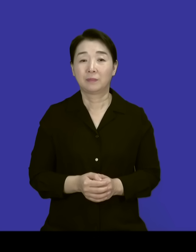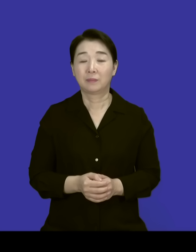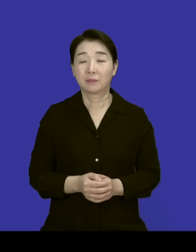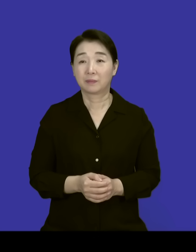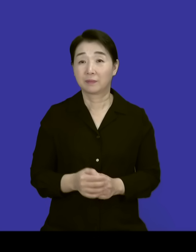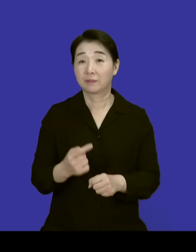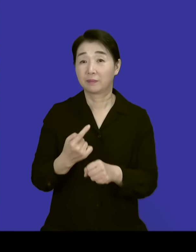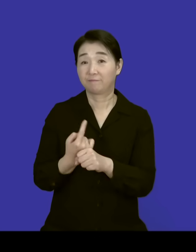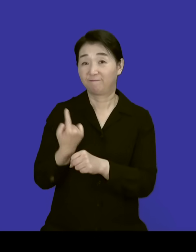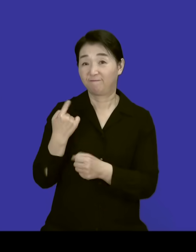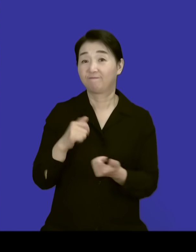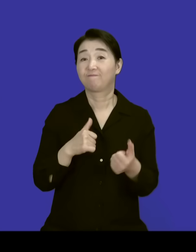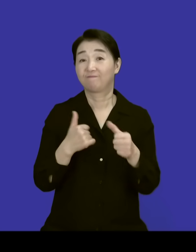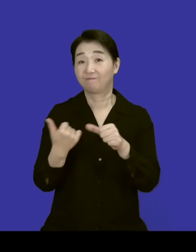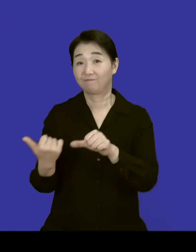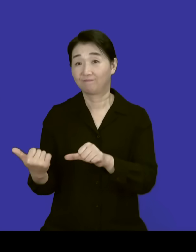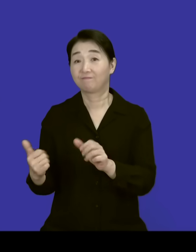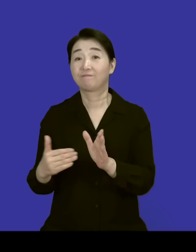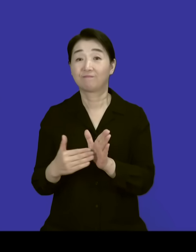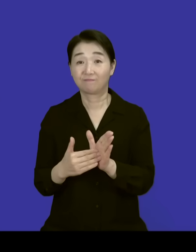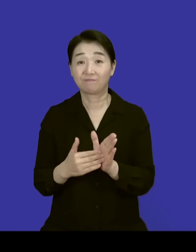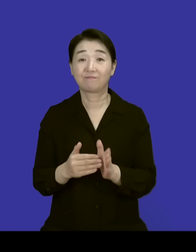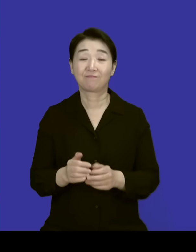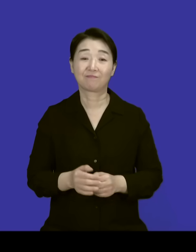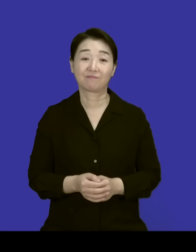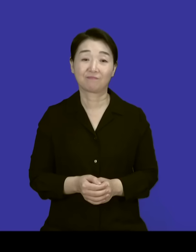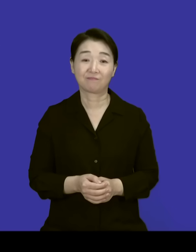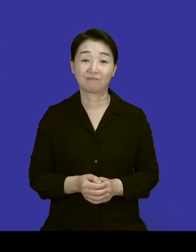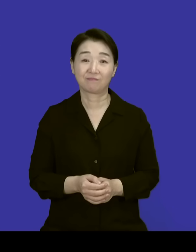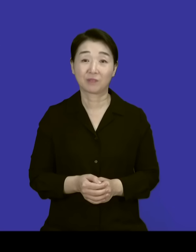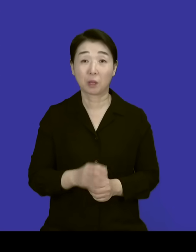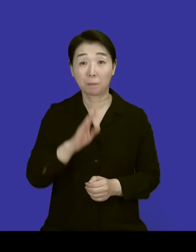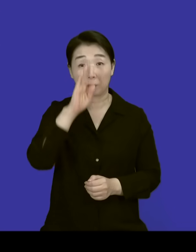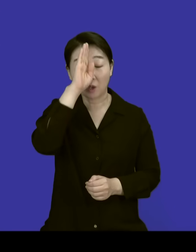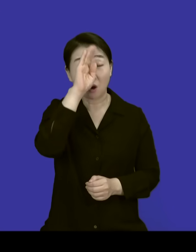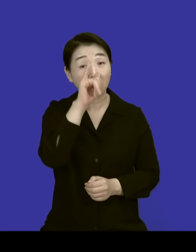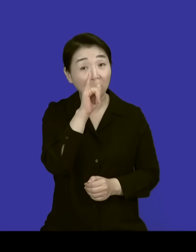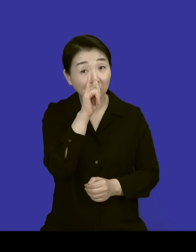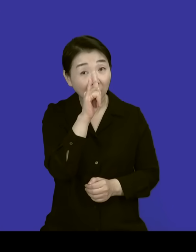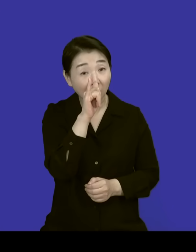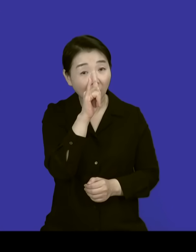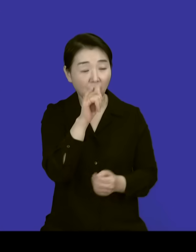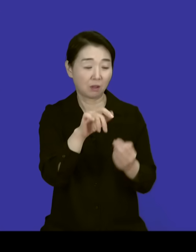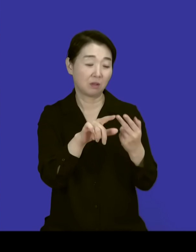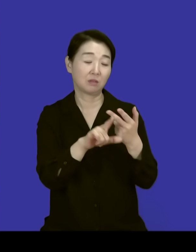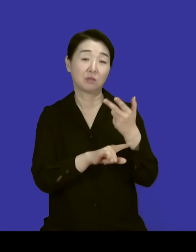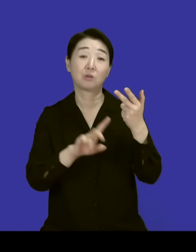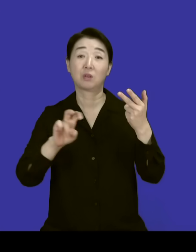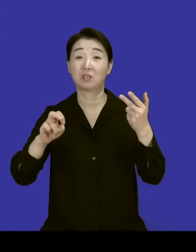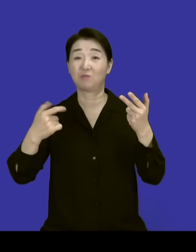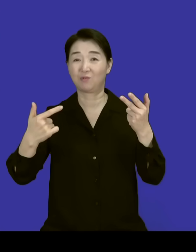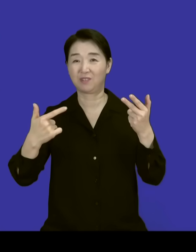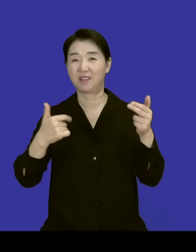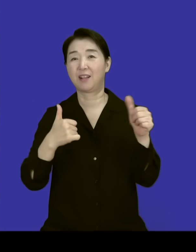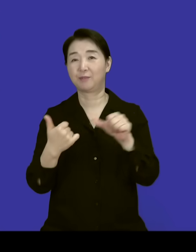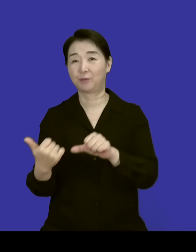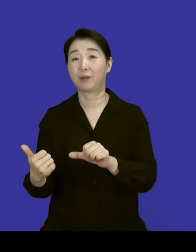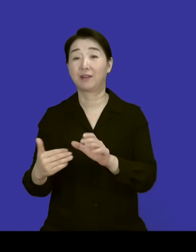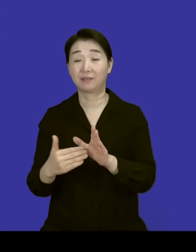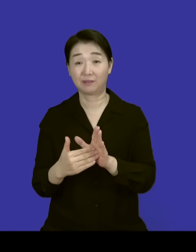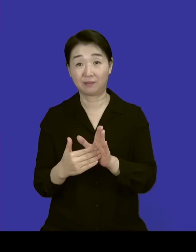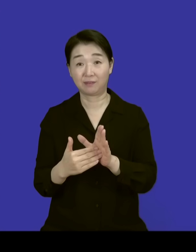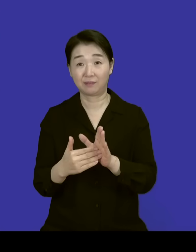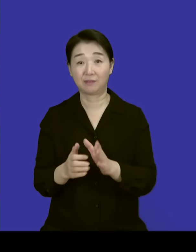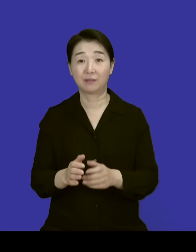작년에 돌아가셨어요. 아버지가, 네. 아, 지병이 있으셨어요? 7월 26일 날 돌아가셨어요.